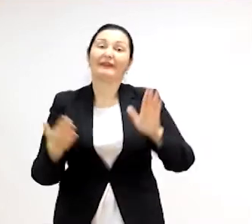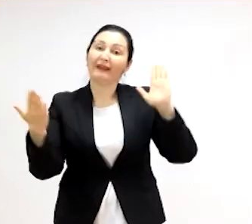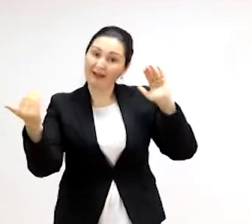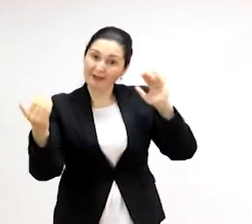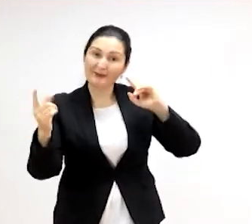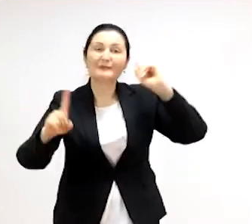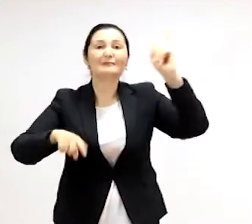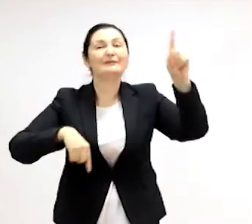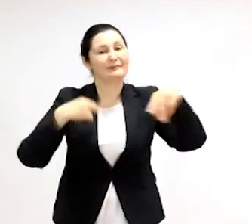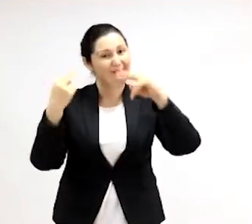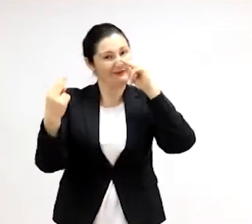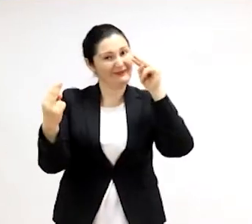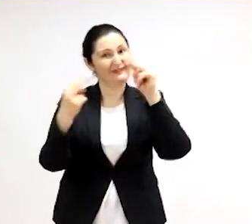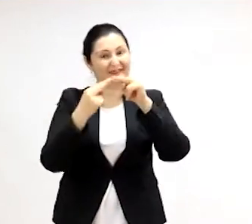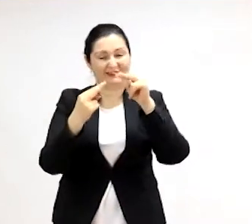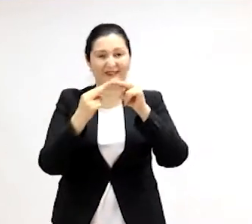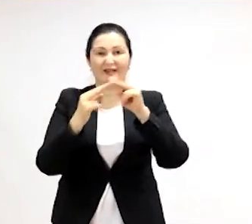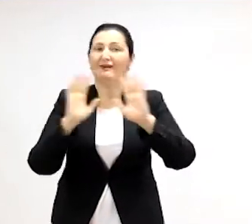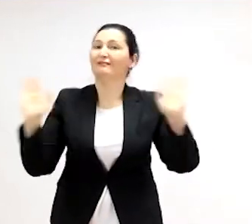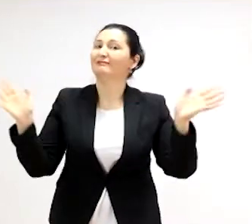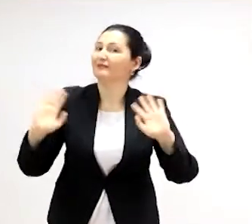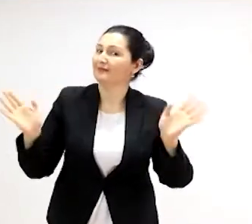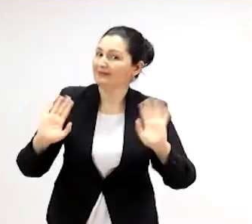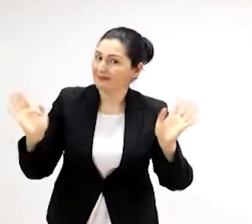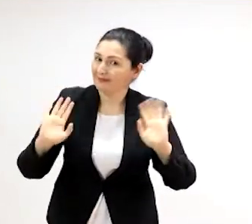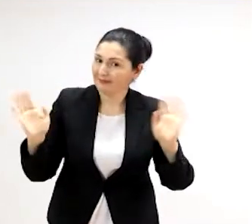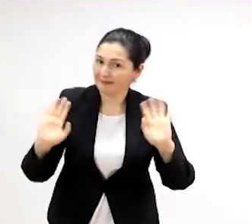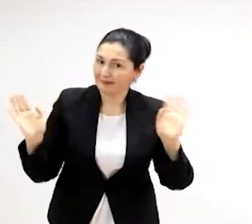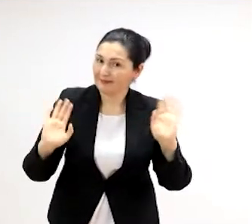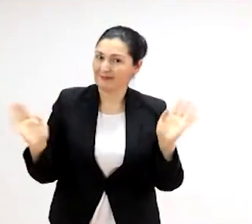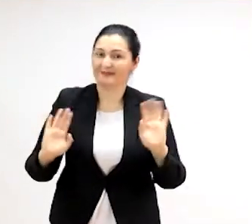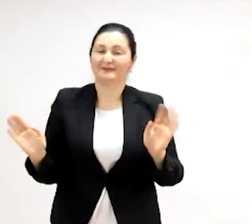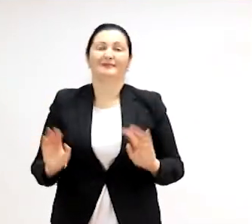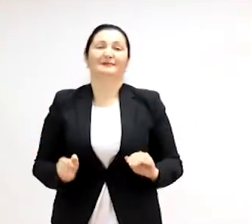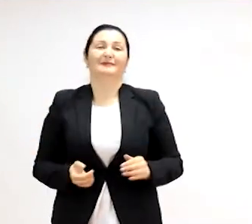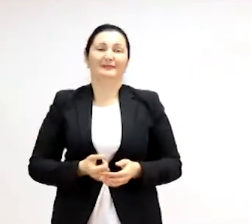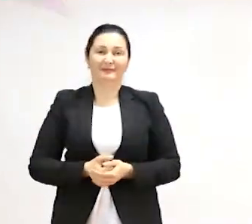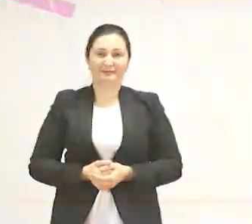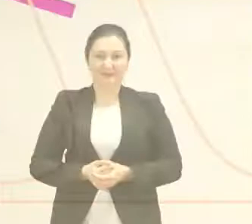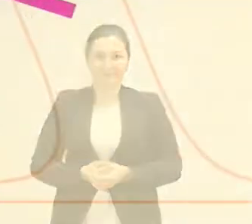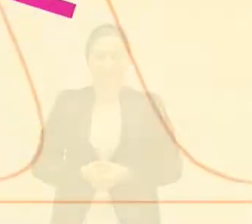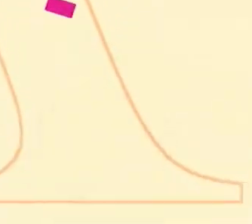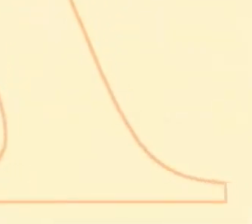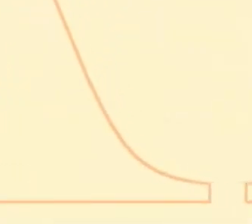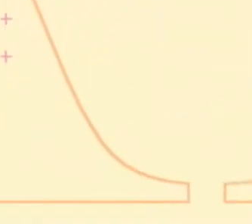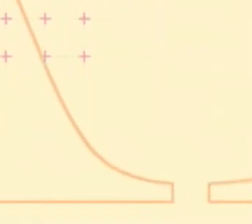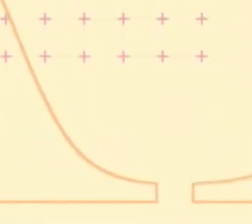Хайр, то барномаҳои оянда. Хайр!